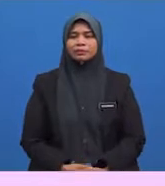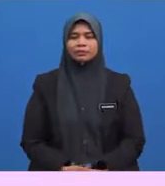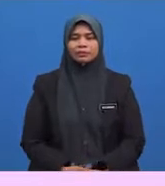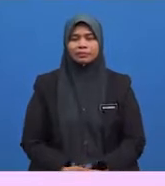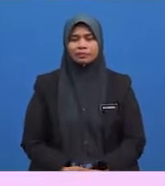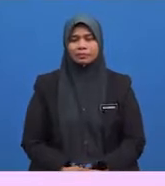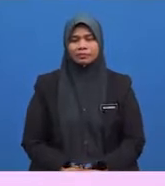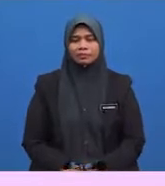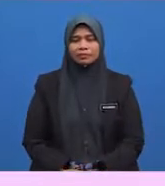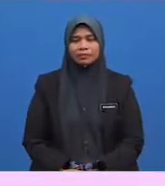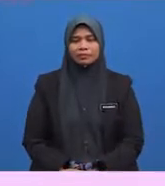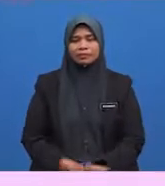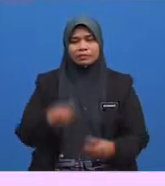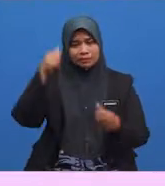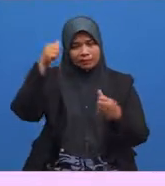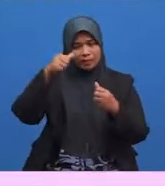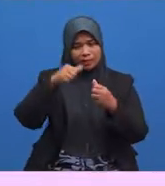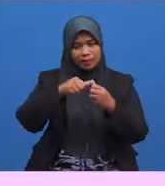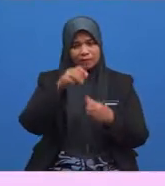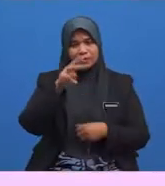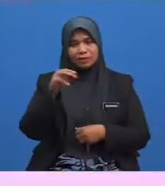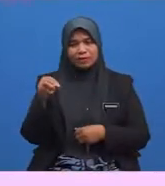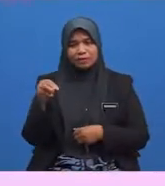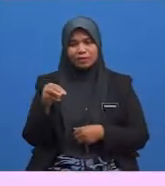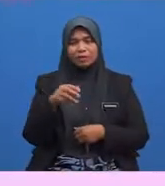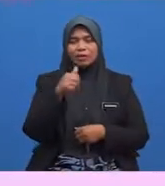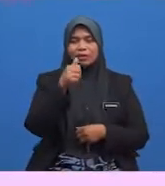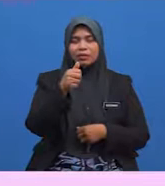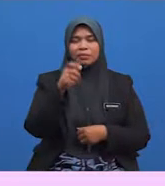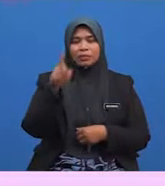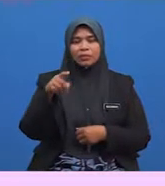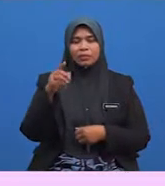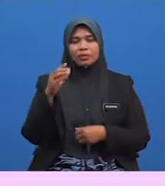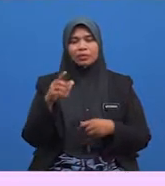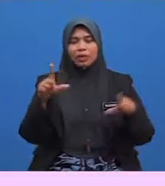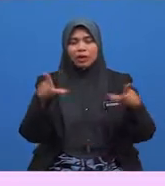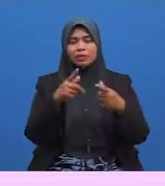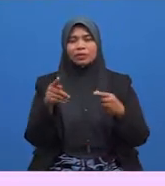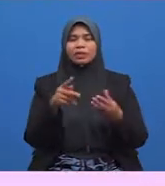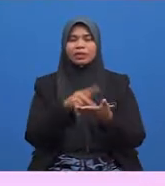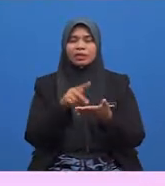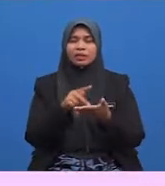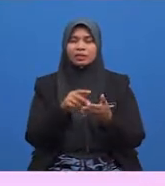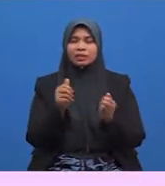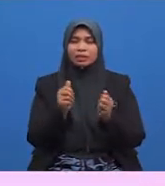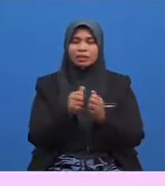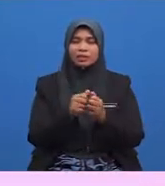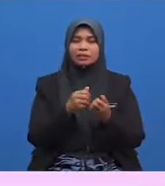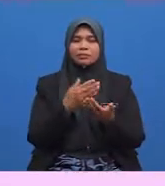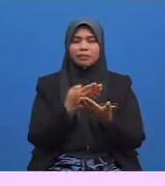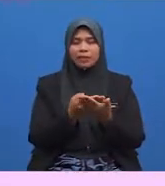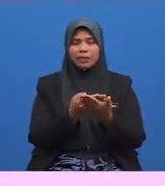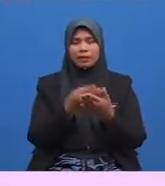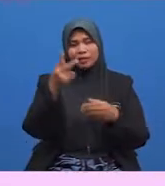133.85 cm. Ingat murid-murid, anda perlu melakukan pengiraan dengan cermat